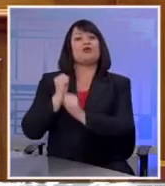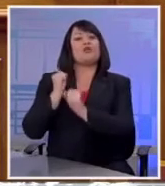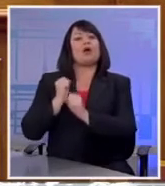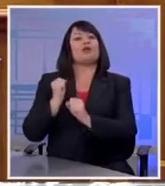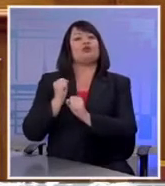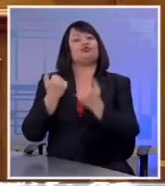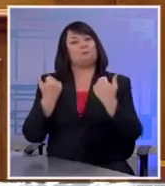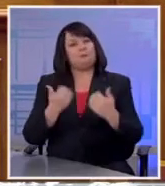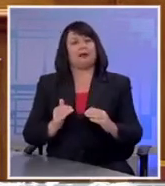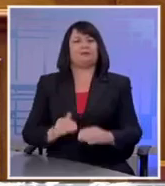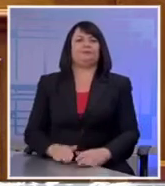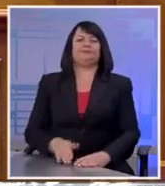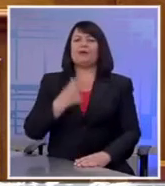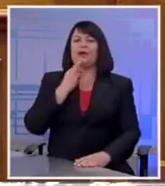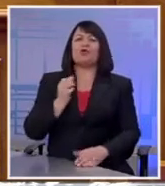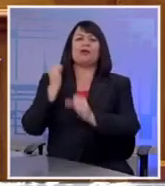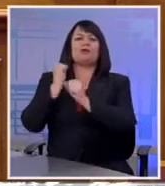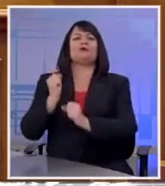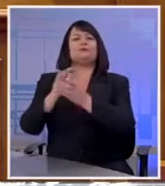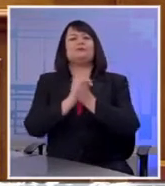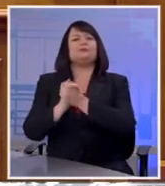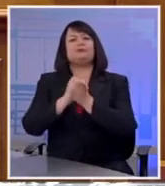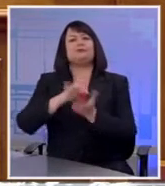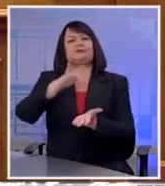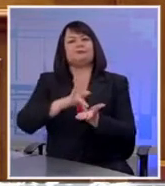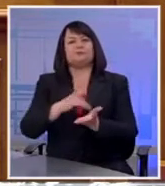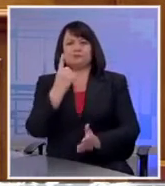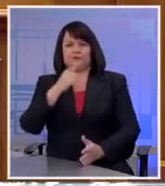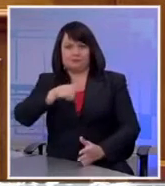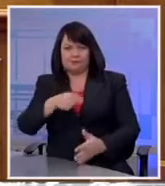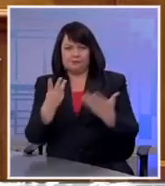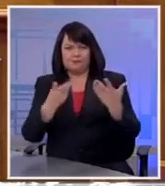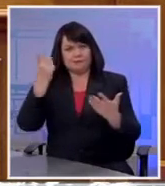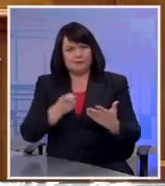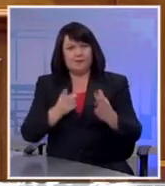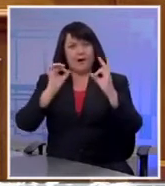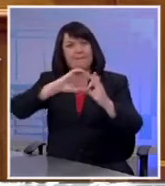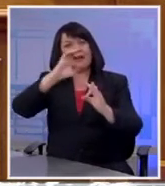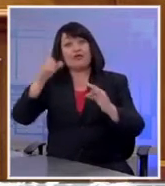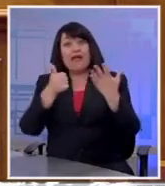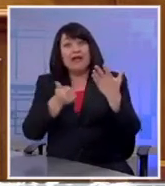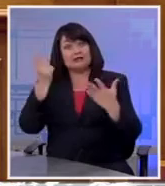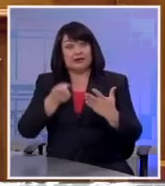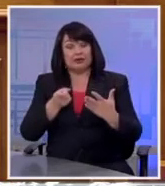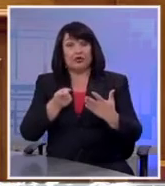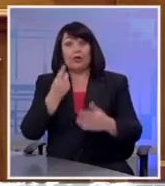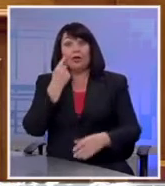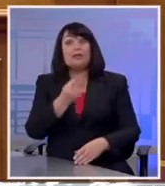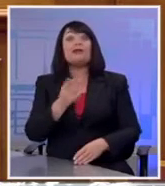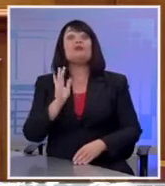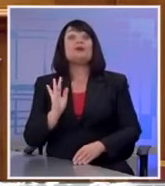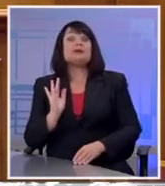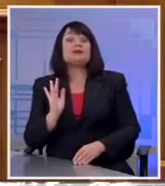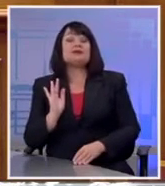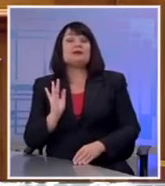δηλαδή, γιατί τον Ιανουάριο η Ένωση Κεντρών είχε πάρει 1,8% και στη Μακεδονία 6%. Δεν το είχατε δει?